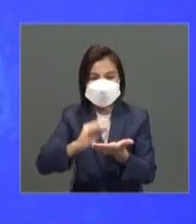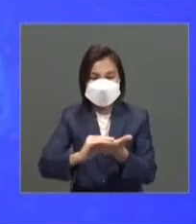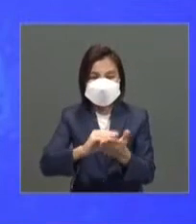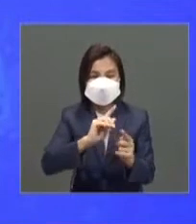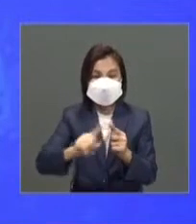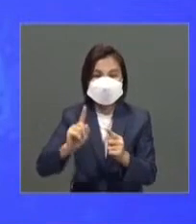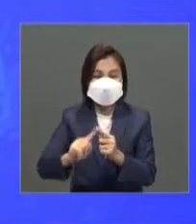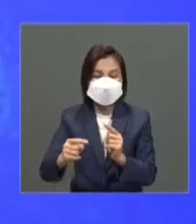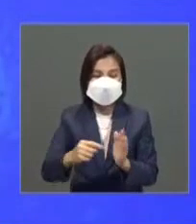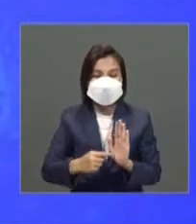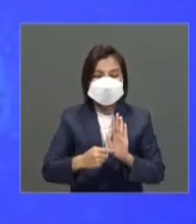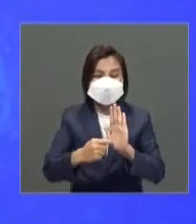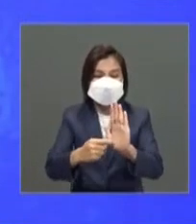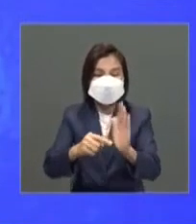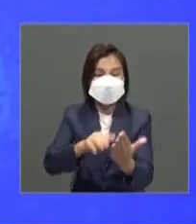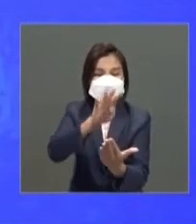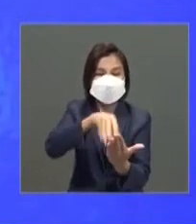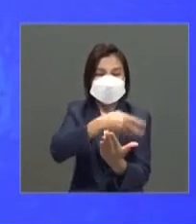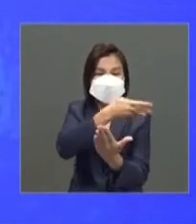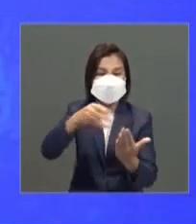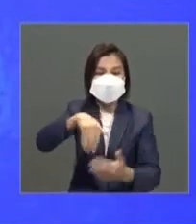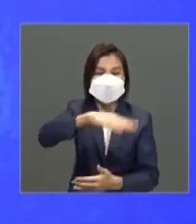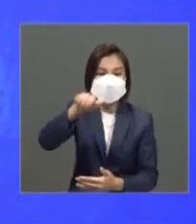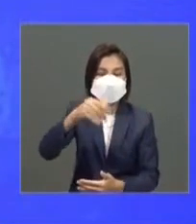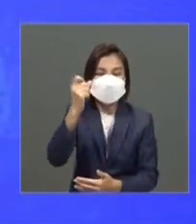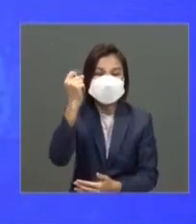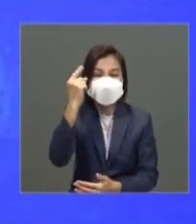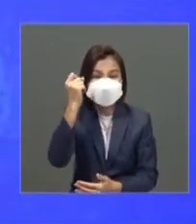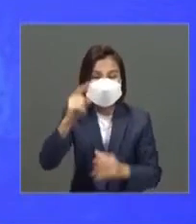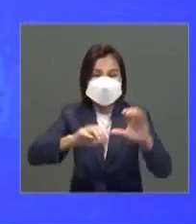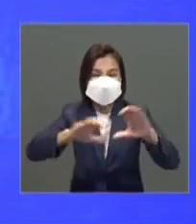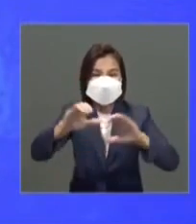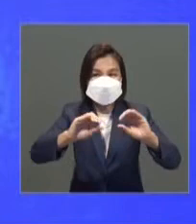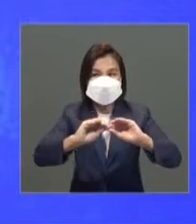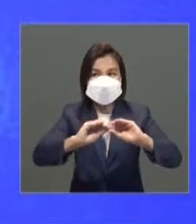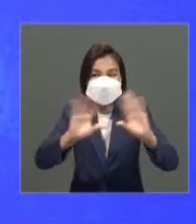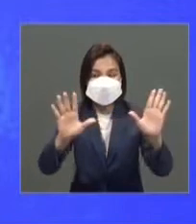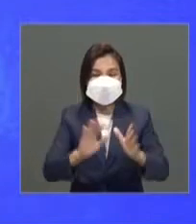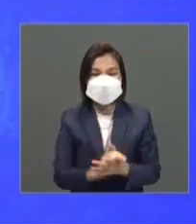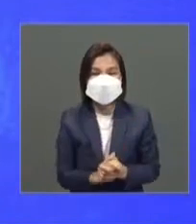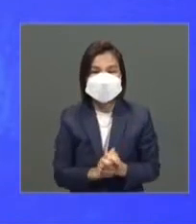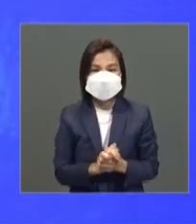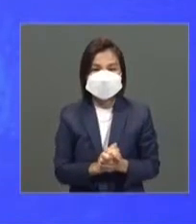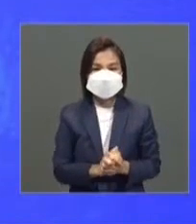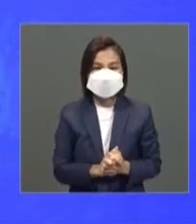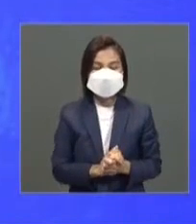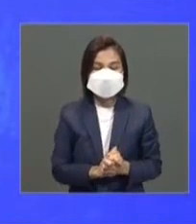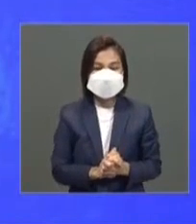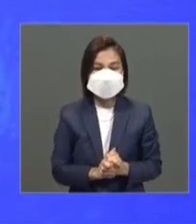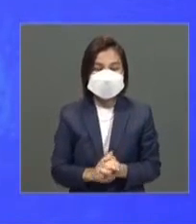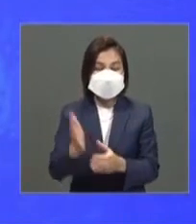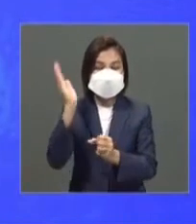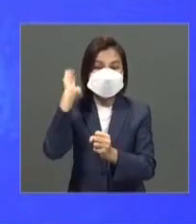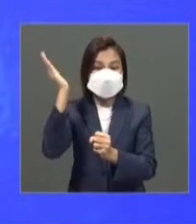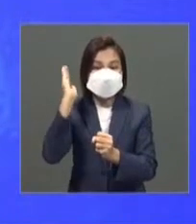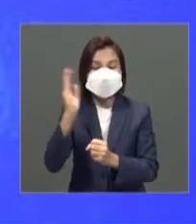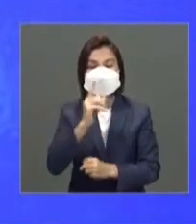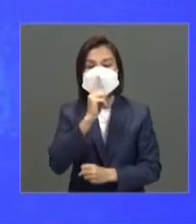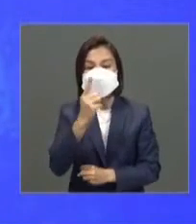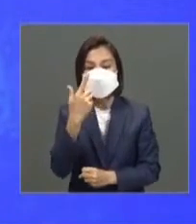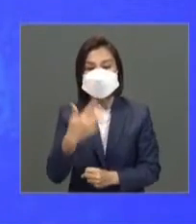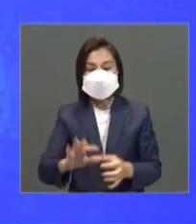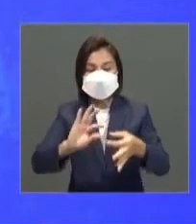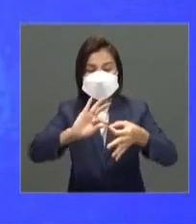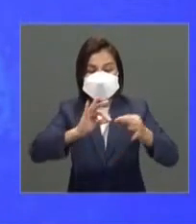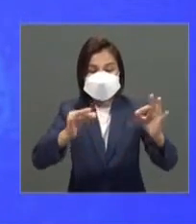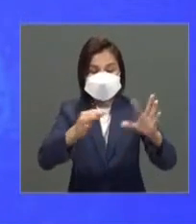เสนอมาตรการเพื่อให้เกิดความเข้าใจแล้วก็เกิดความชัดเจนมากยิ่งขึ้นนะคะและอย่างที่เมื่อสักครู่ค่ะท่านโฆษกแจ้งไปนะคะว่า1เรื่อง